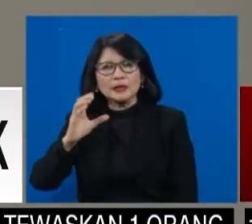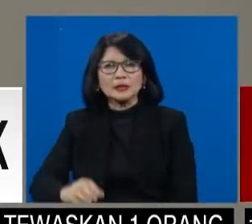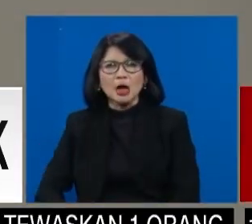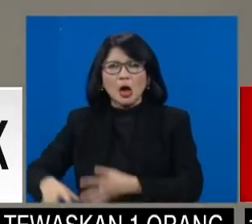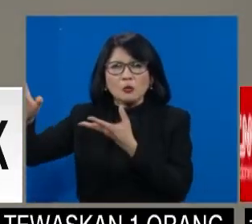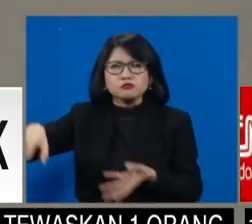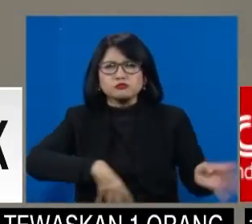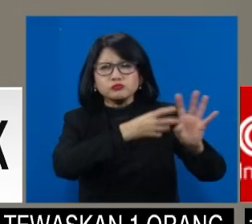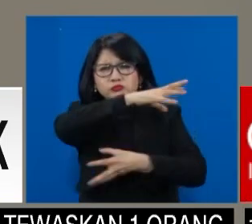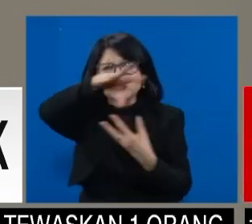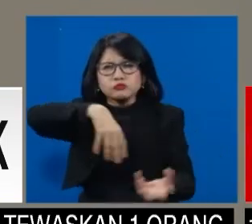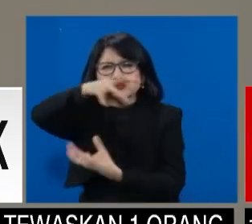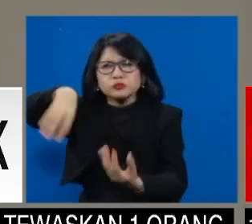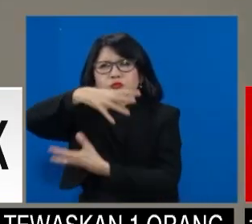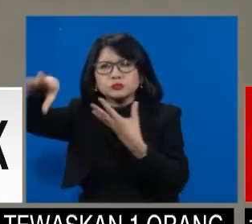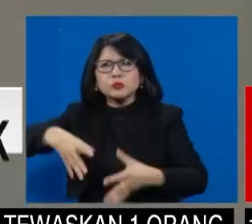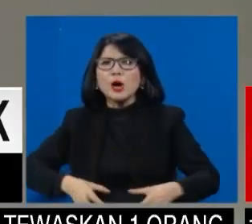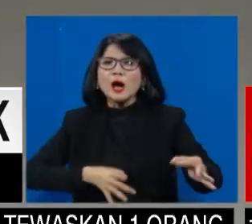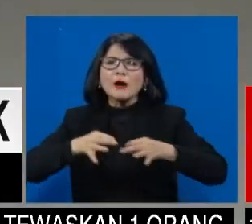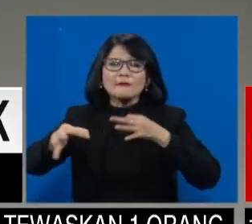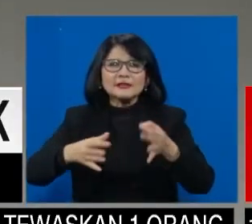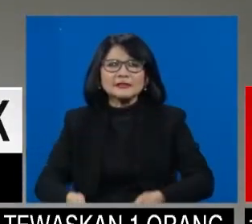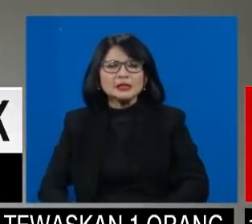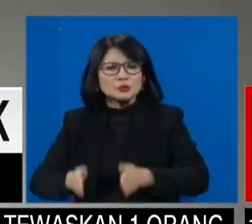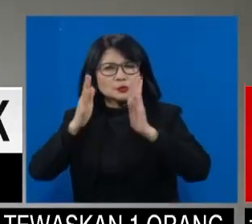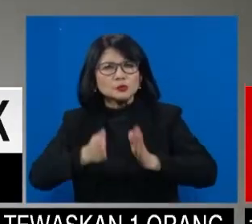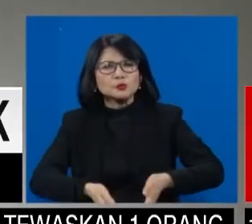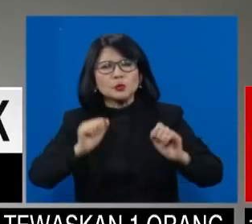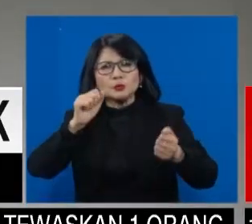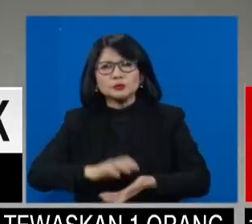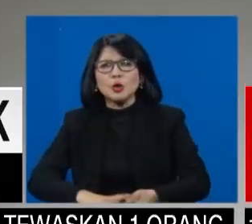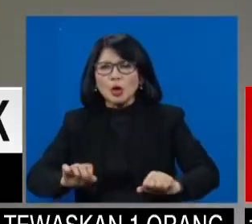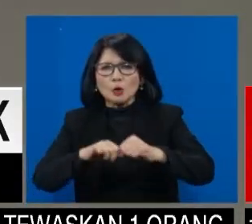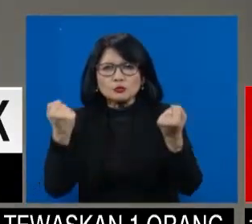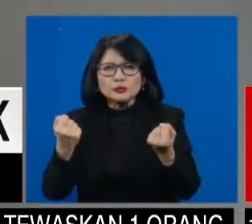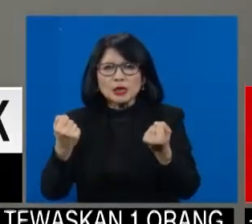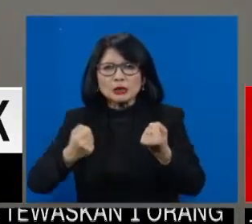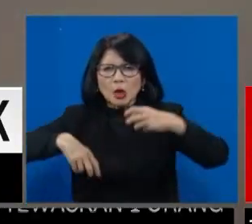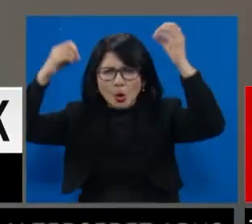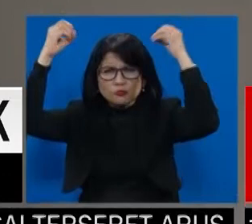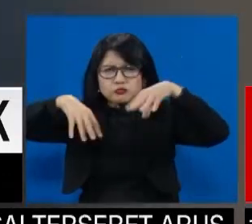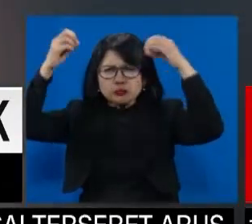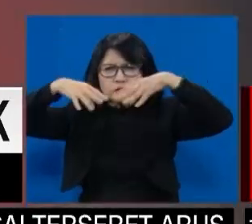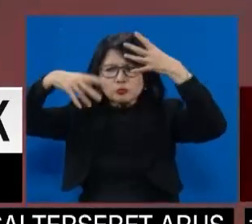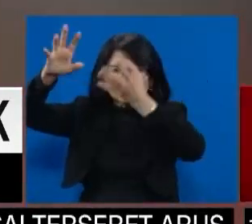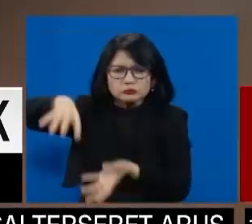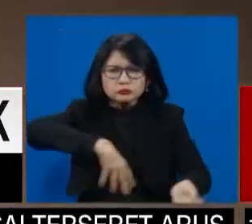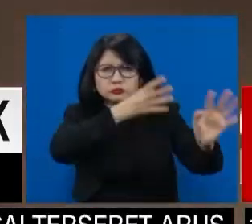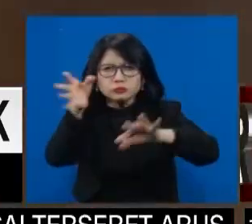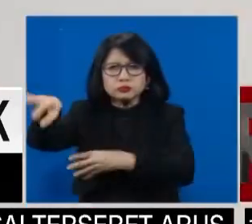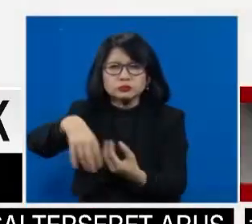Angin kencang membuat sejumlah fasilitas bangunan rusak akibat tiupan angin kencang tersebut yang disertai dengan hujan yang cukup deras.